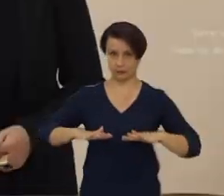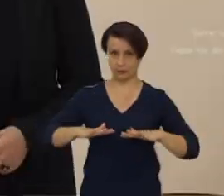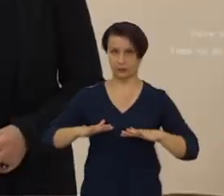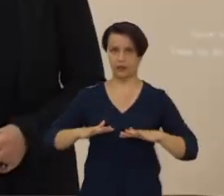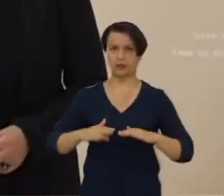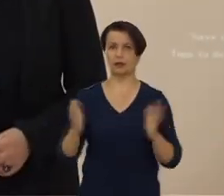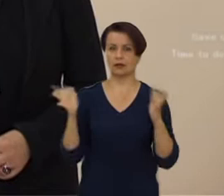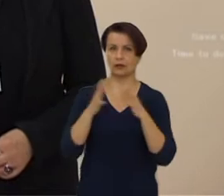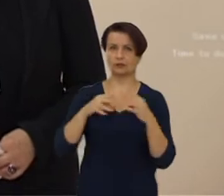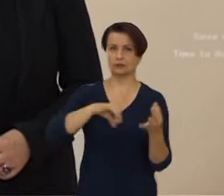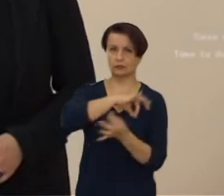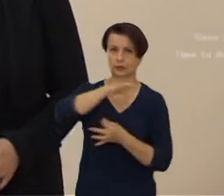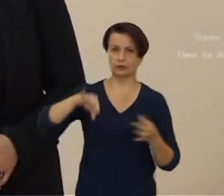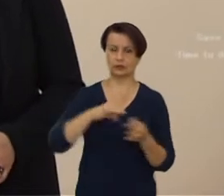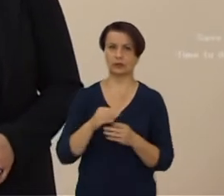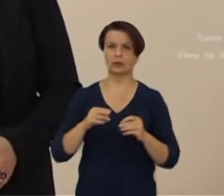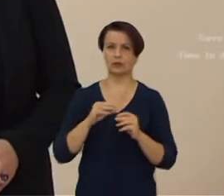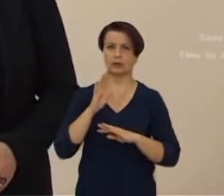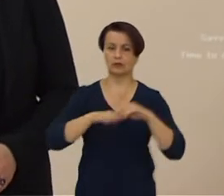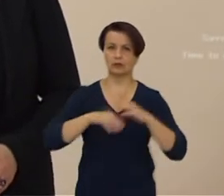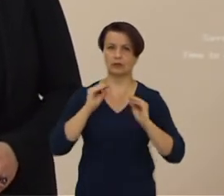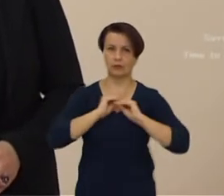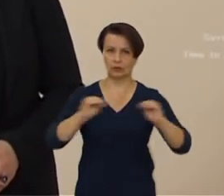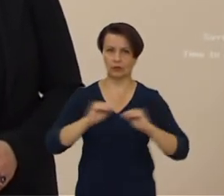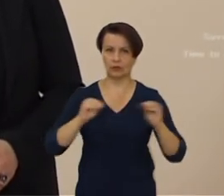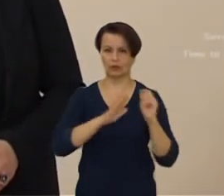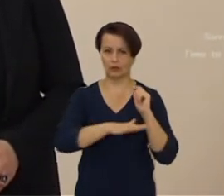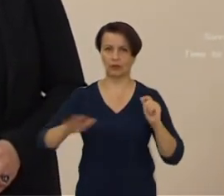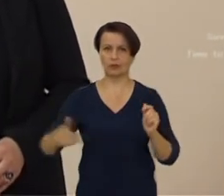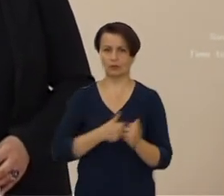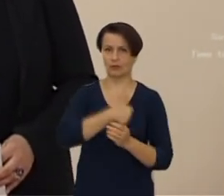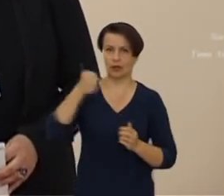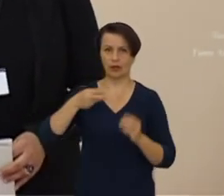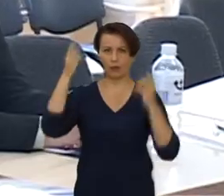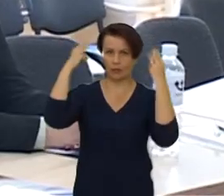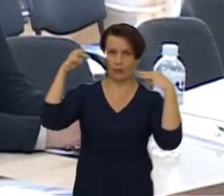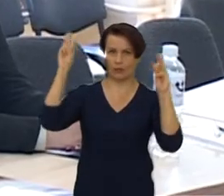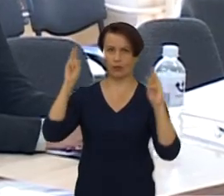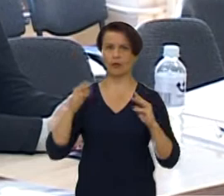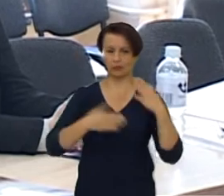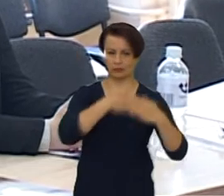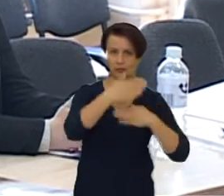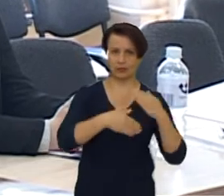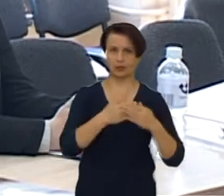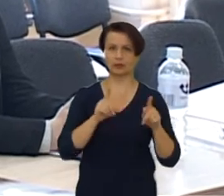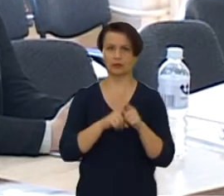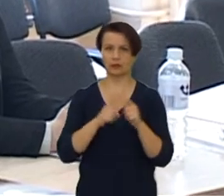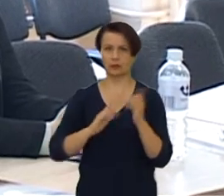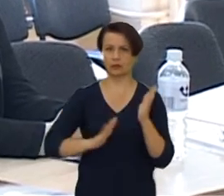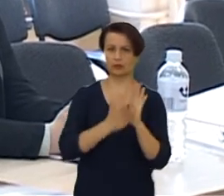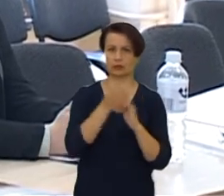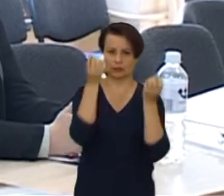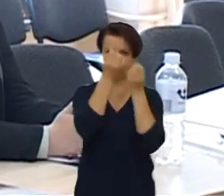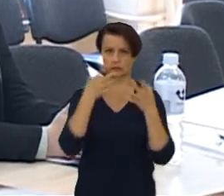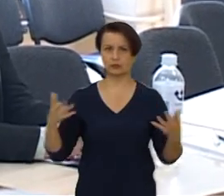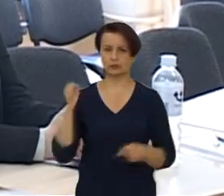Lietuvos vykdo projektą Profesinio mokymo mokinių pasiekimų gerinimas, modernizuojant ugdymo turinį ir tobulinant